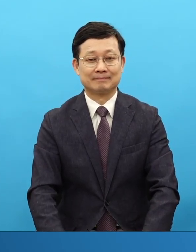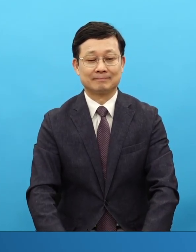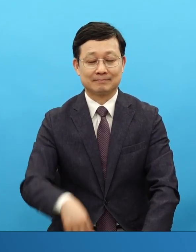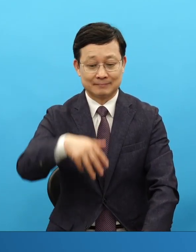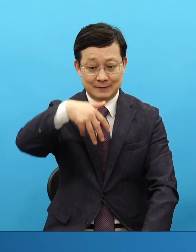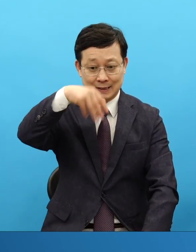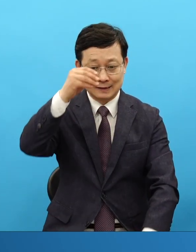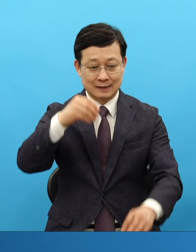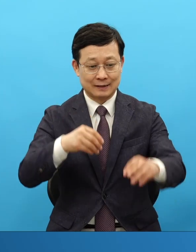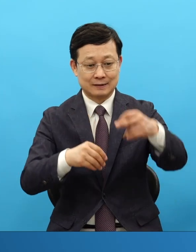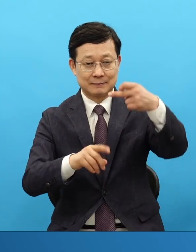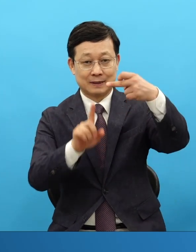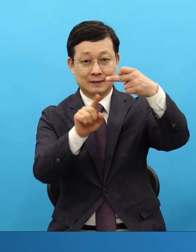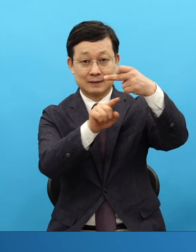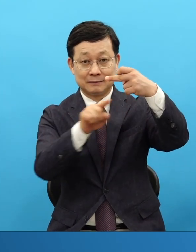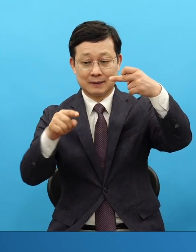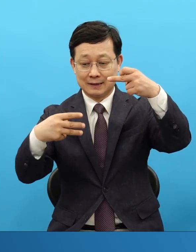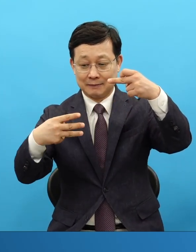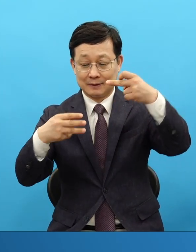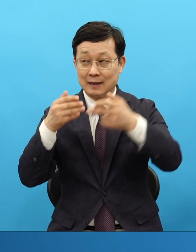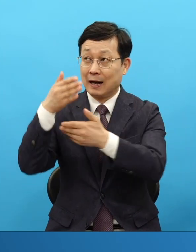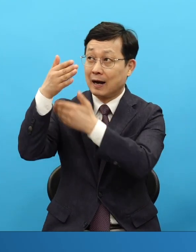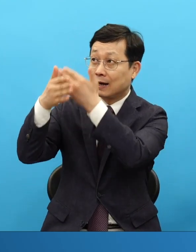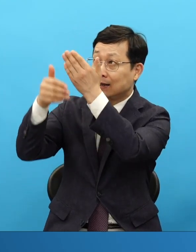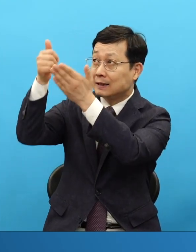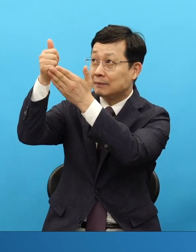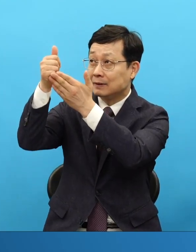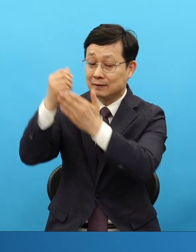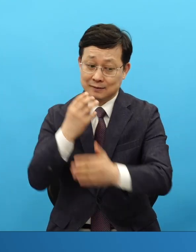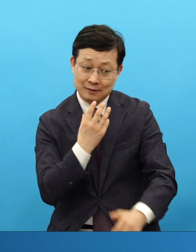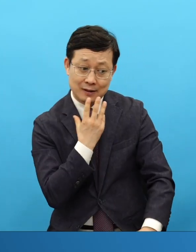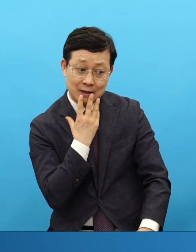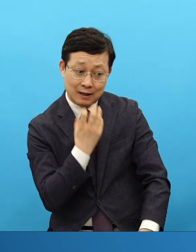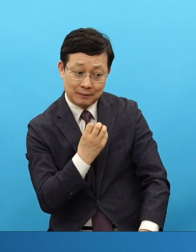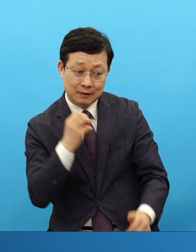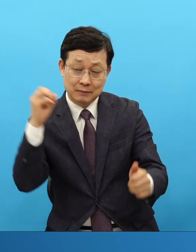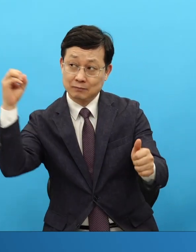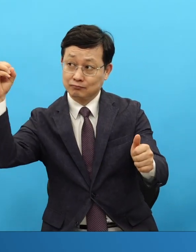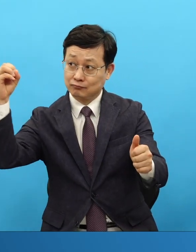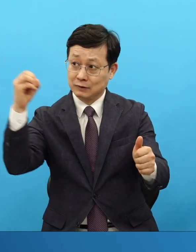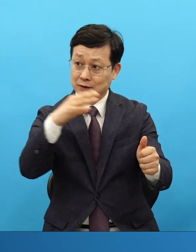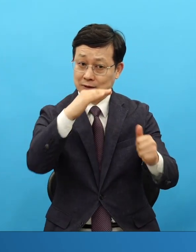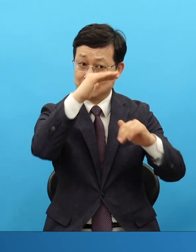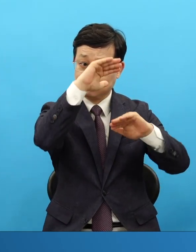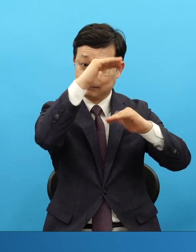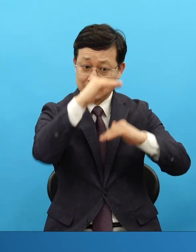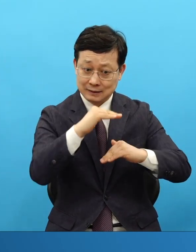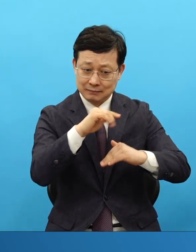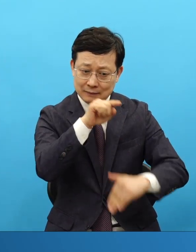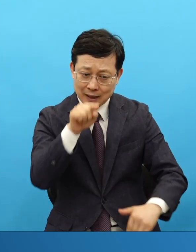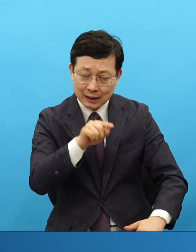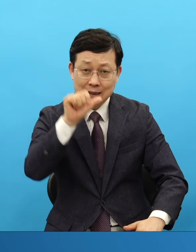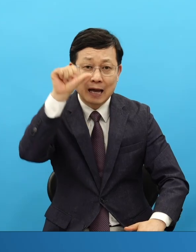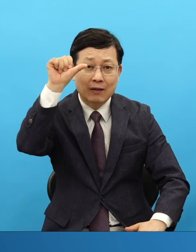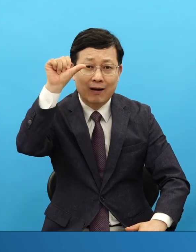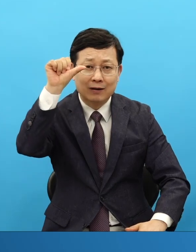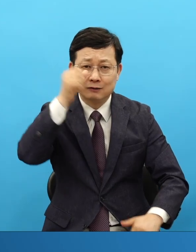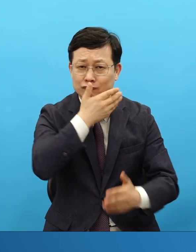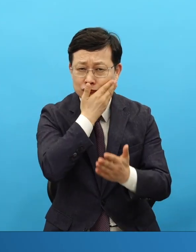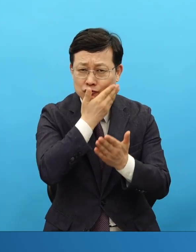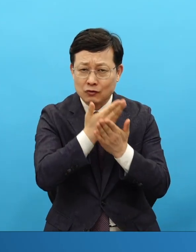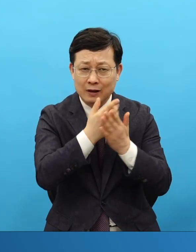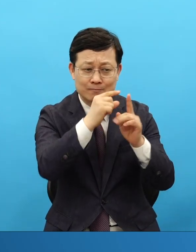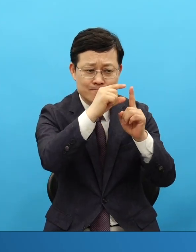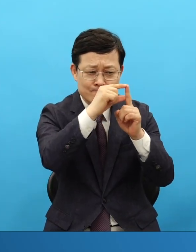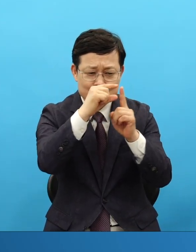주신 말씀입니다. These are the words God gave to Abraham. 여기는 분명히 5가지가 나오죠. And there are 5 aspects in